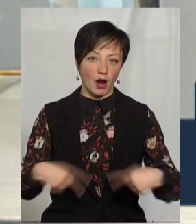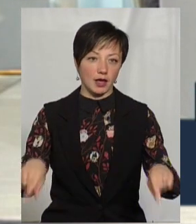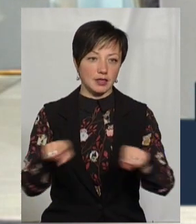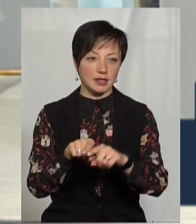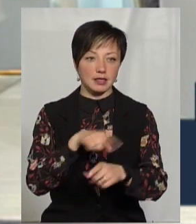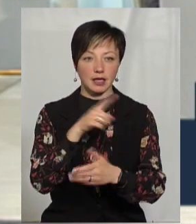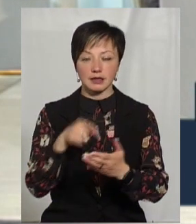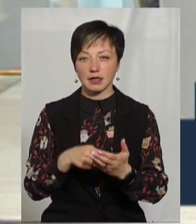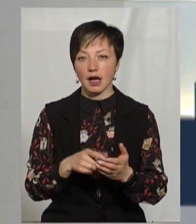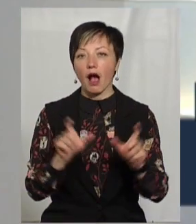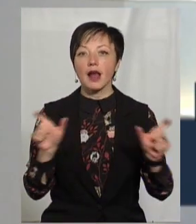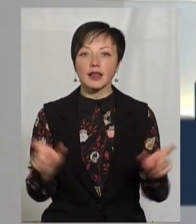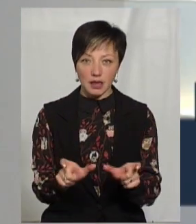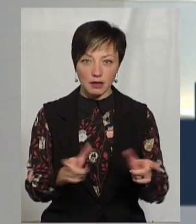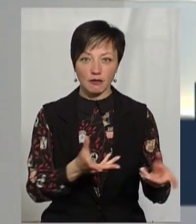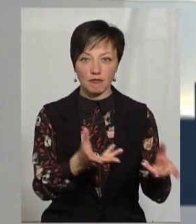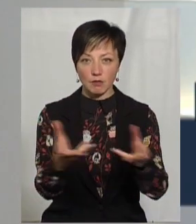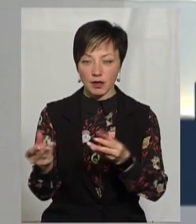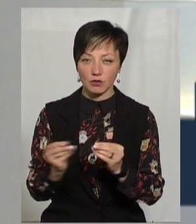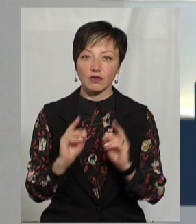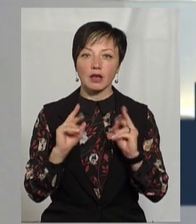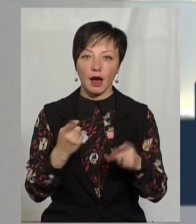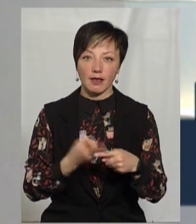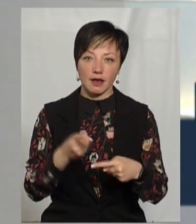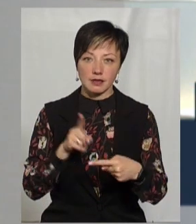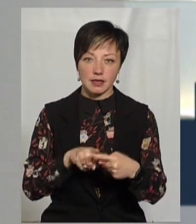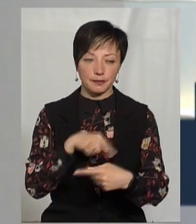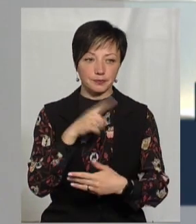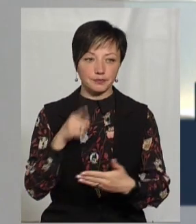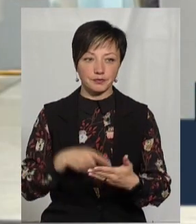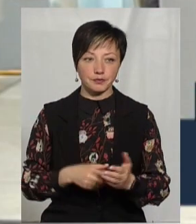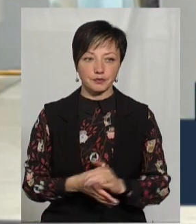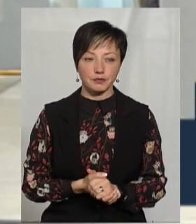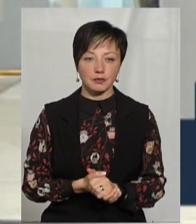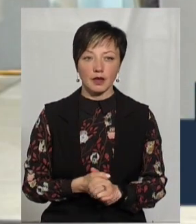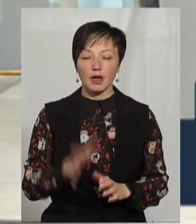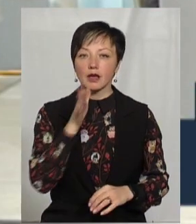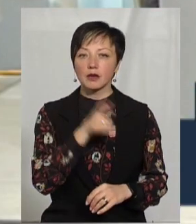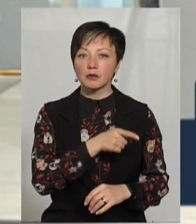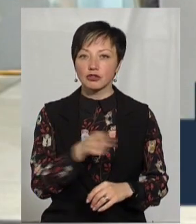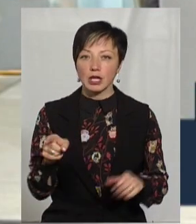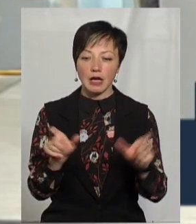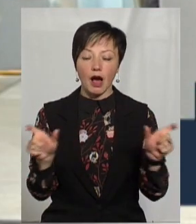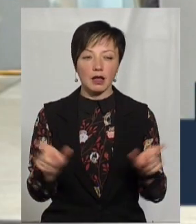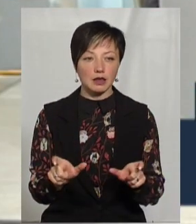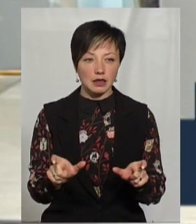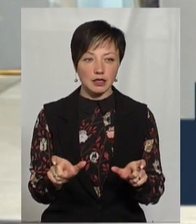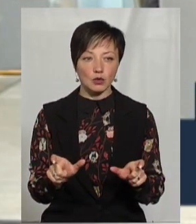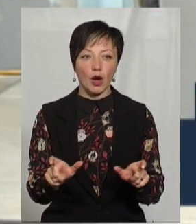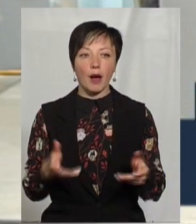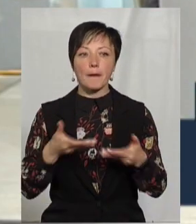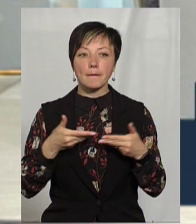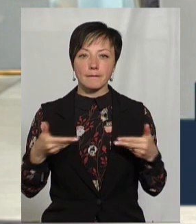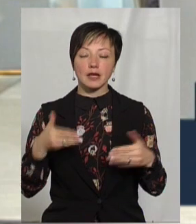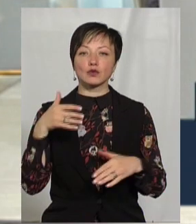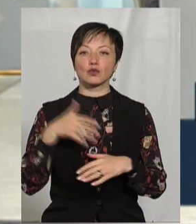організації? Карантин як вплинув на це? Під час карантину ми